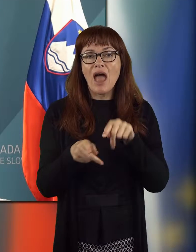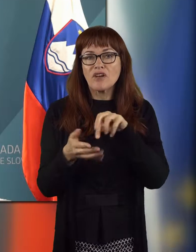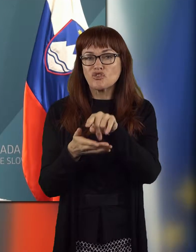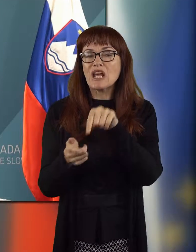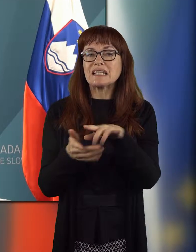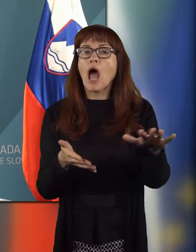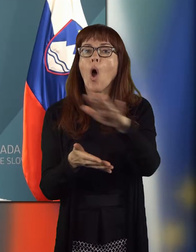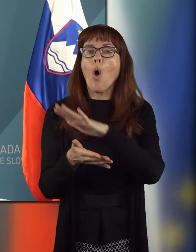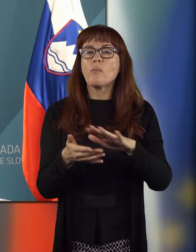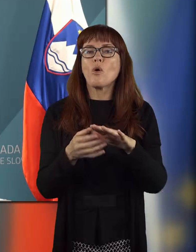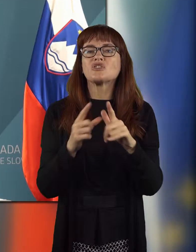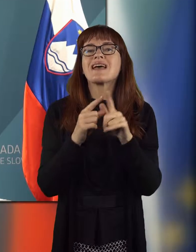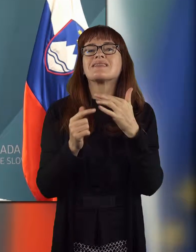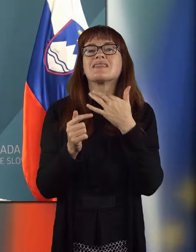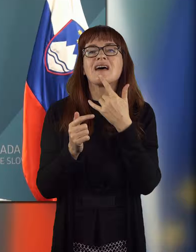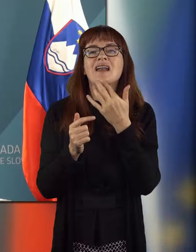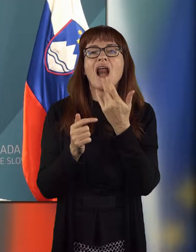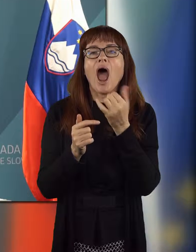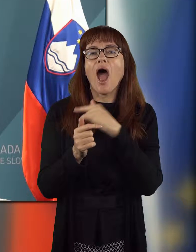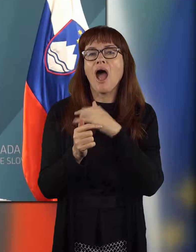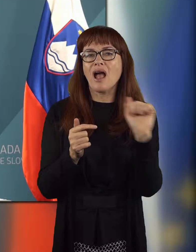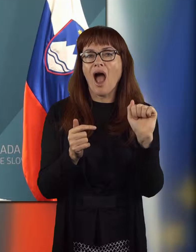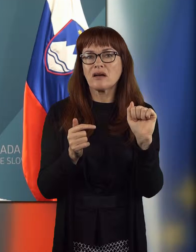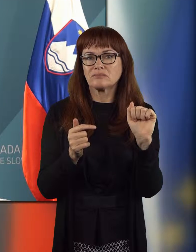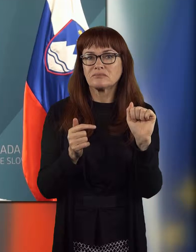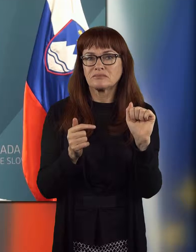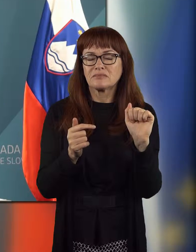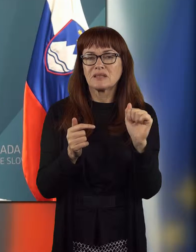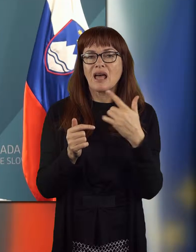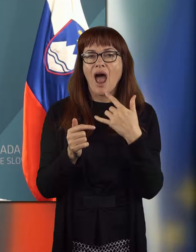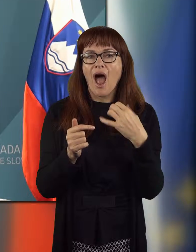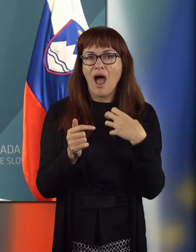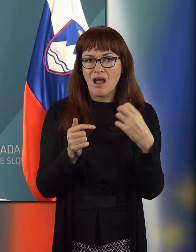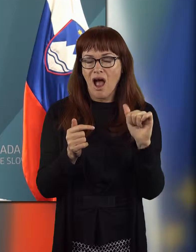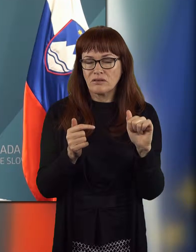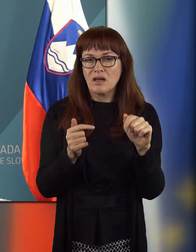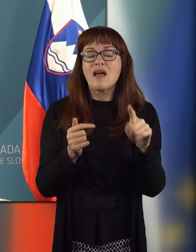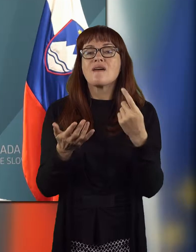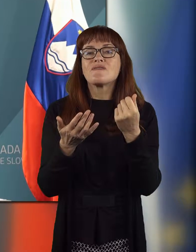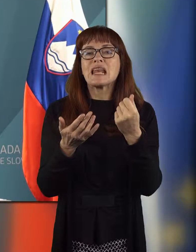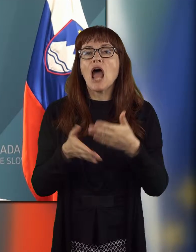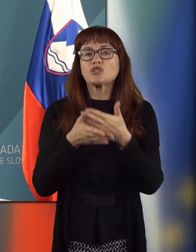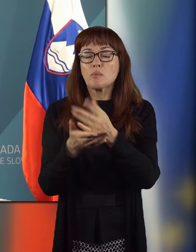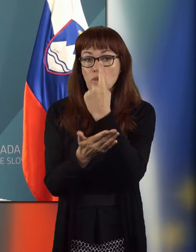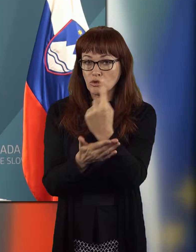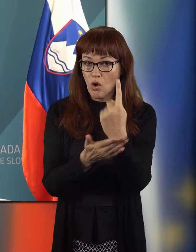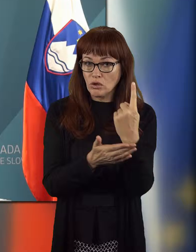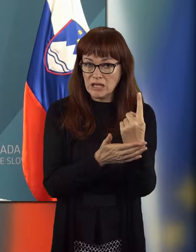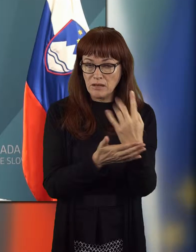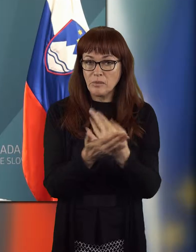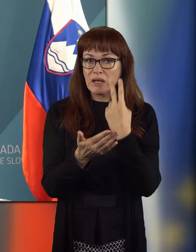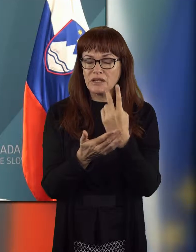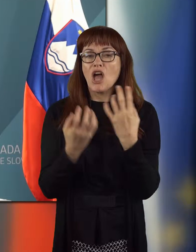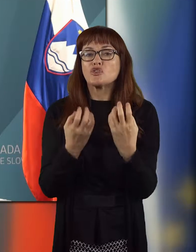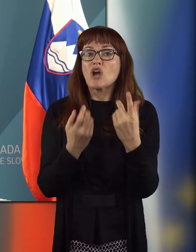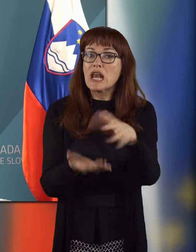predvsem gre tu za območje Drage. Poleg tega je predvidena tudi finančna pomoč posameznikom,